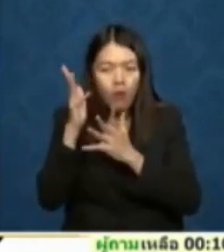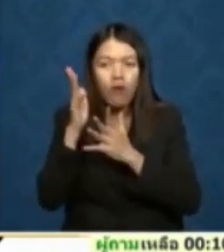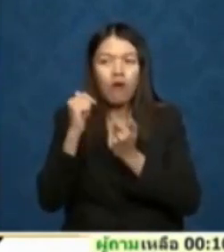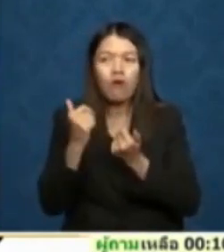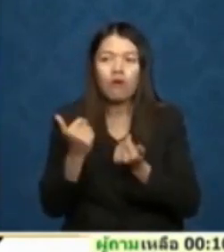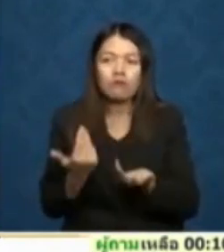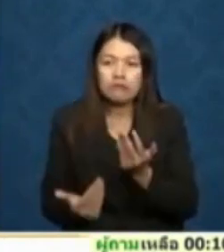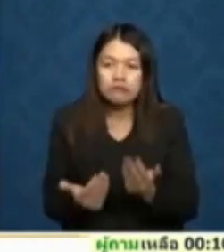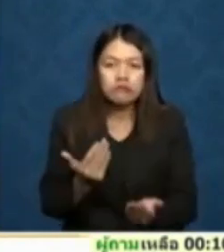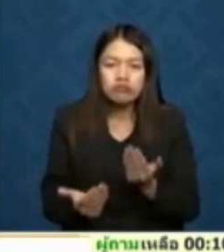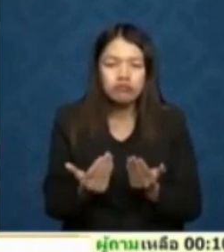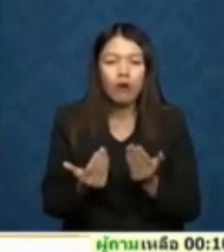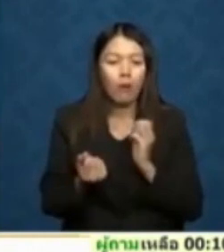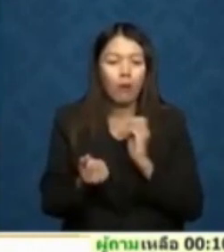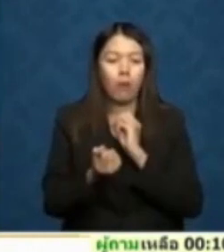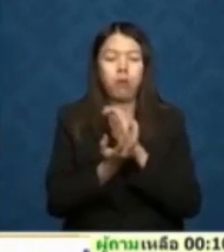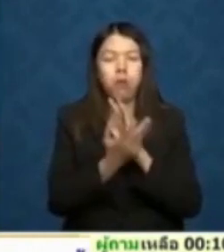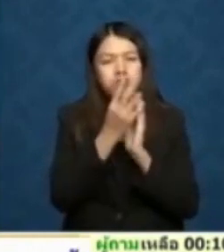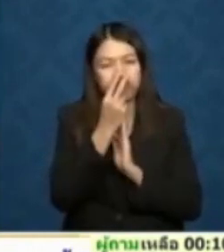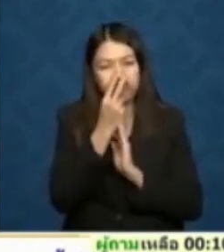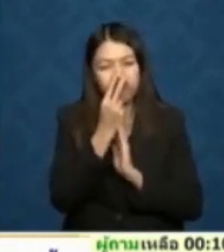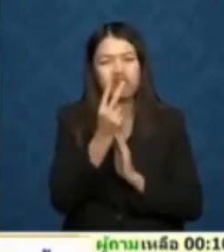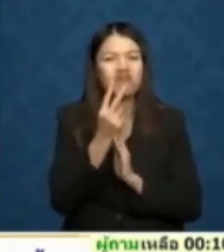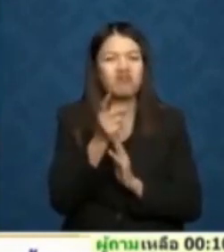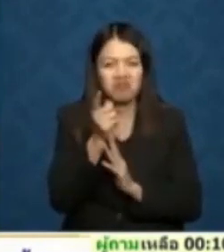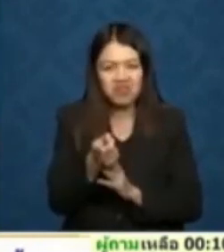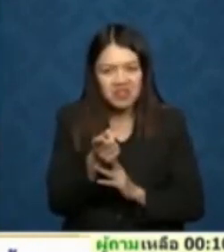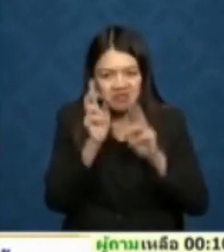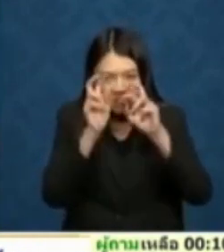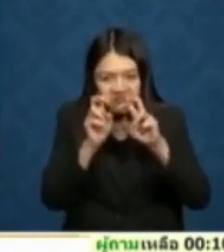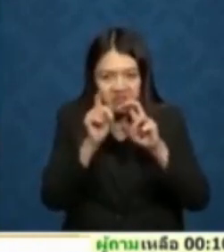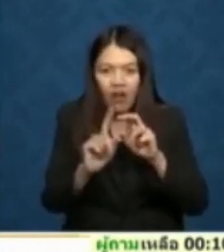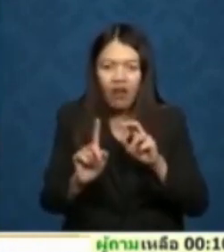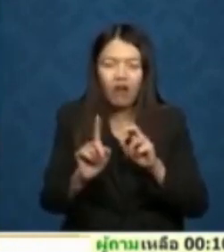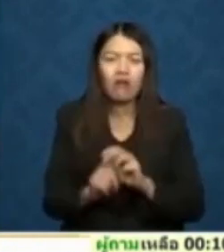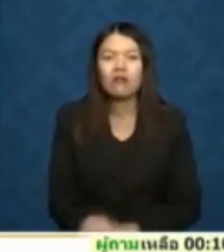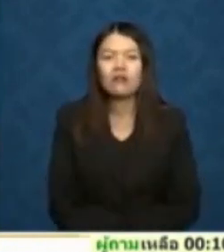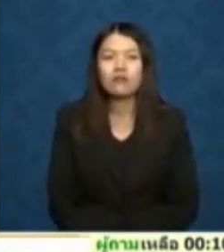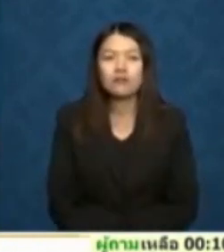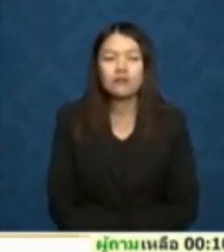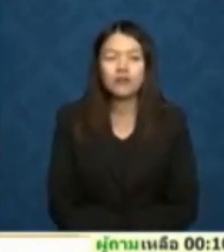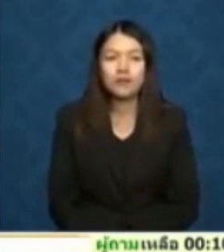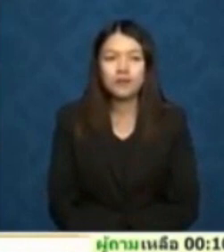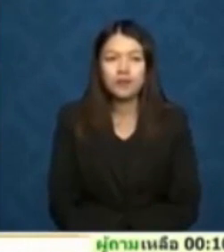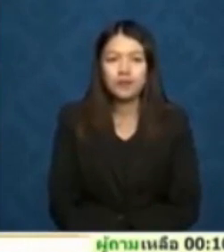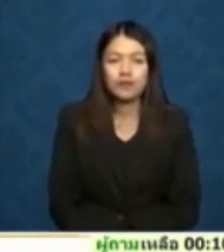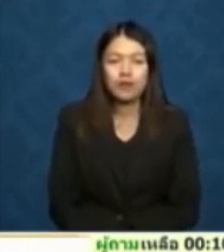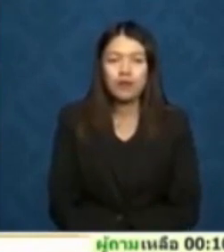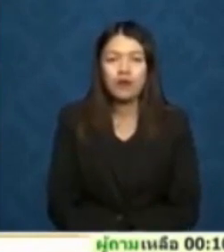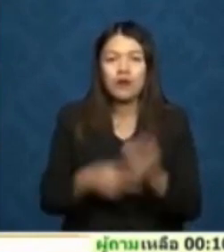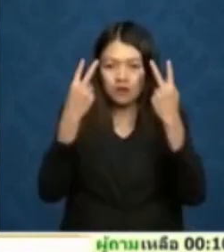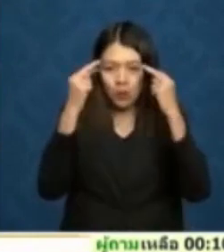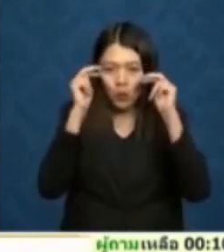วนผลกระทบที่เกิดขึ้นจากข้อเท็จจริงในส่วนต่างๆท่านนายกรัฐมนตรีให้